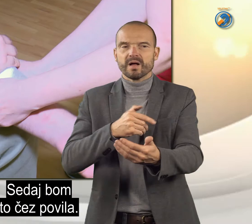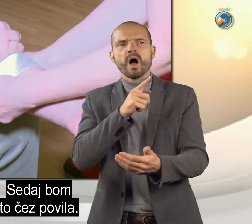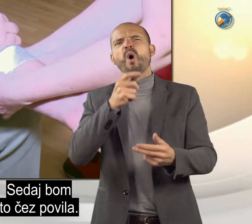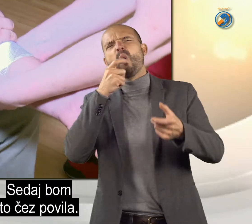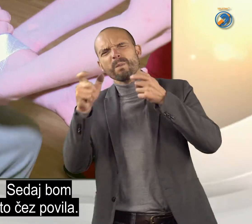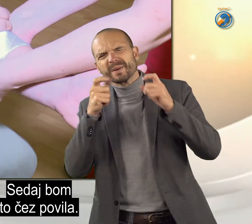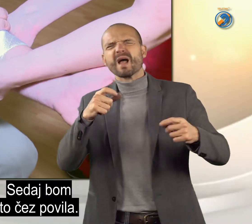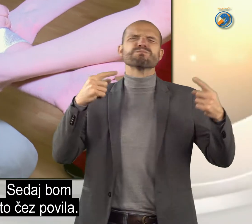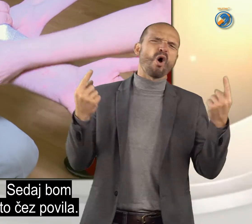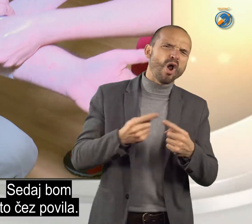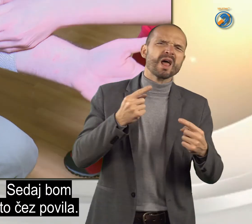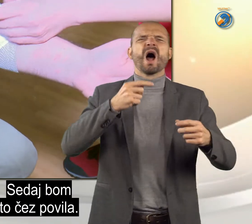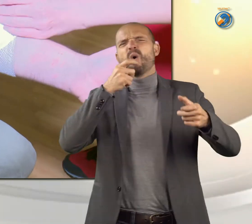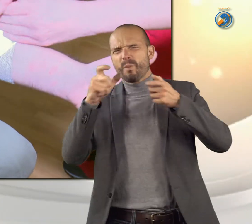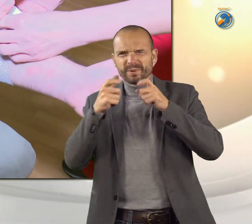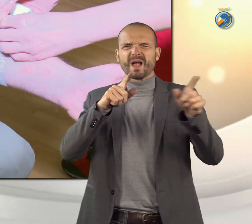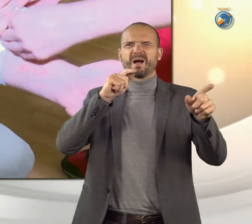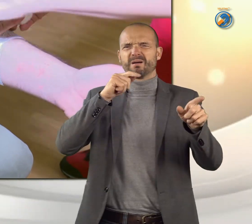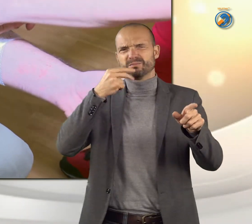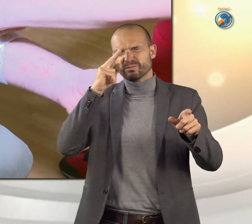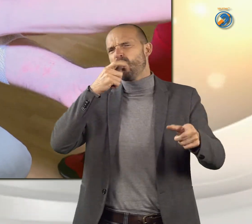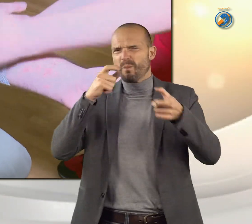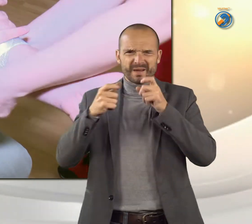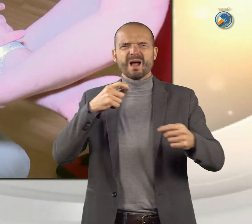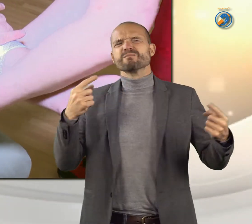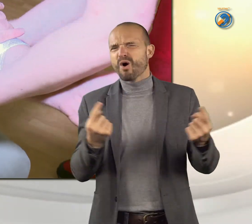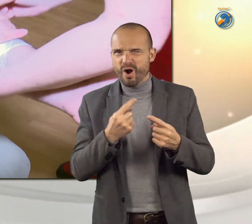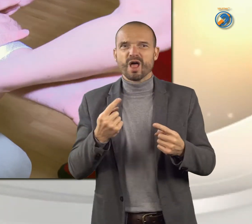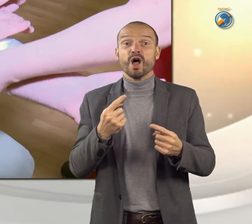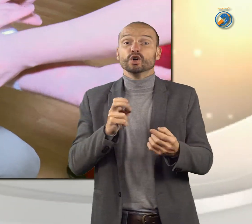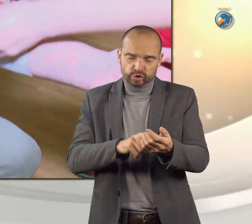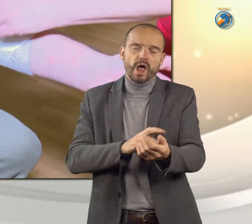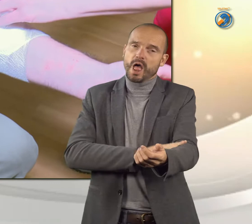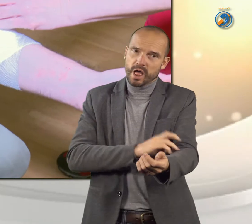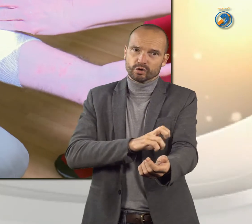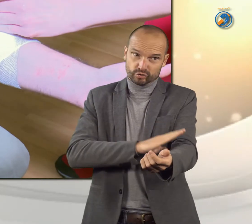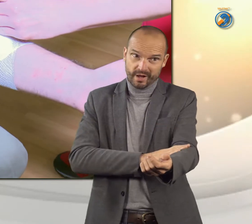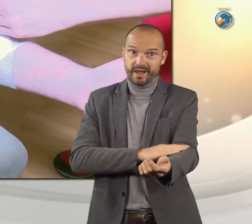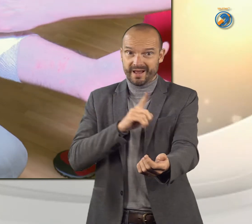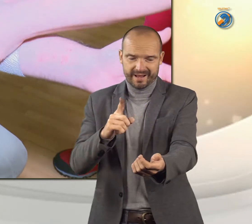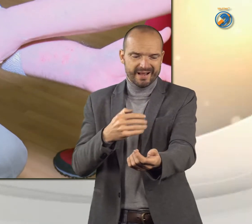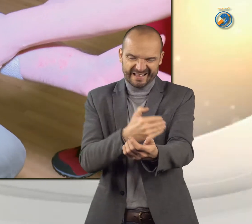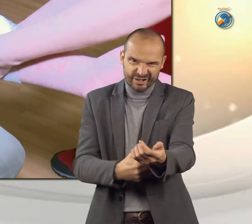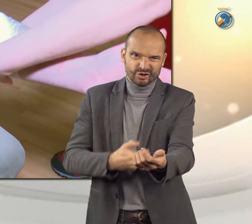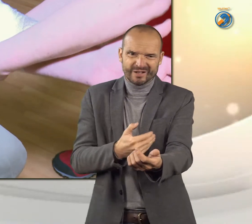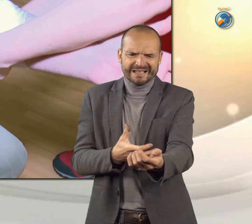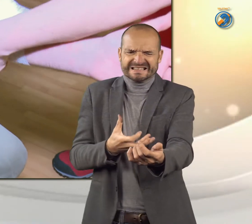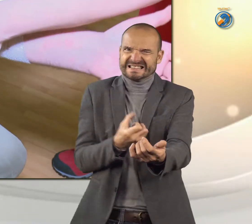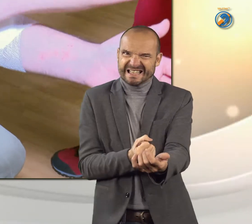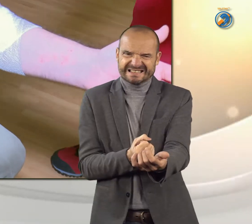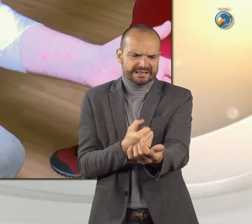Takole bomo povijela, še kar držite, še stiskajmo. Še pa bova čez, tako, ja. Super,